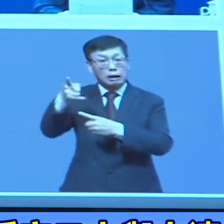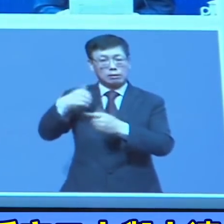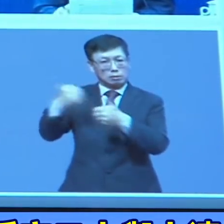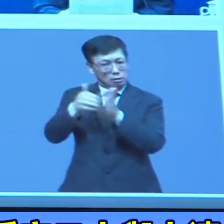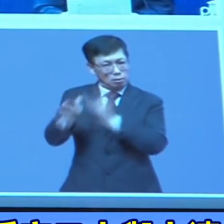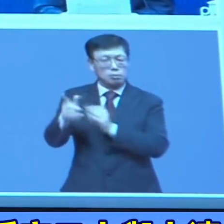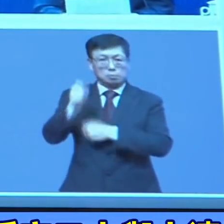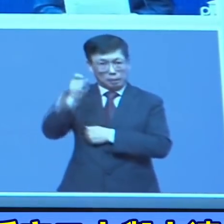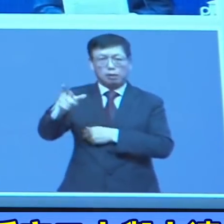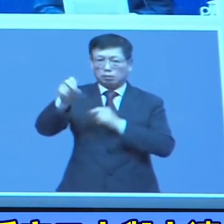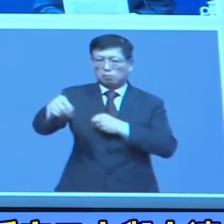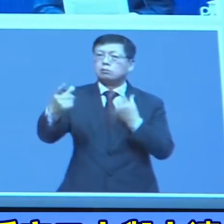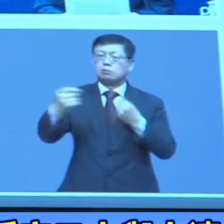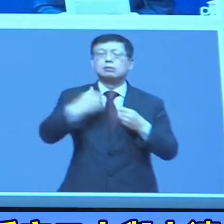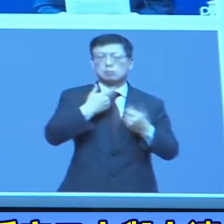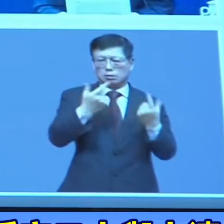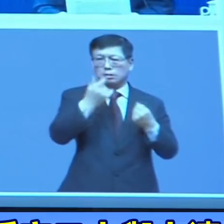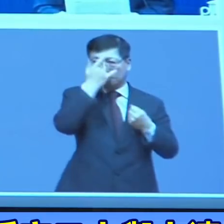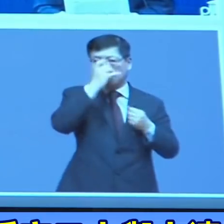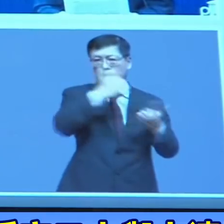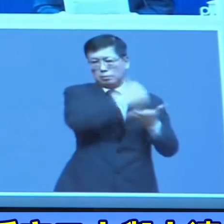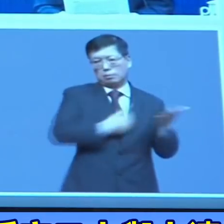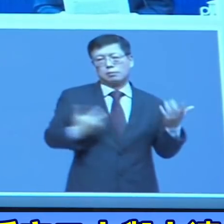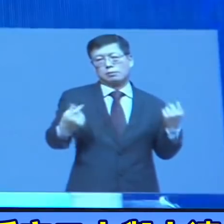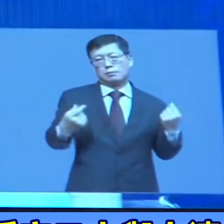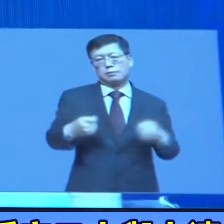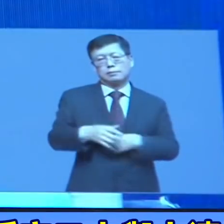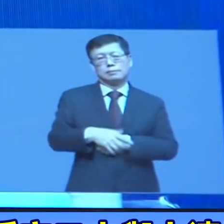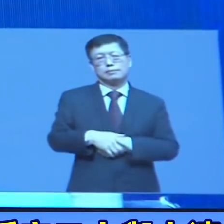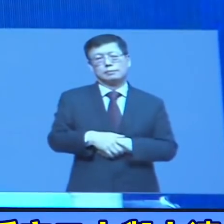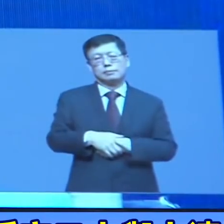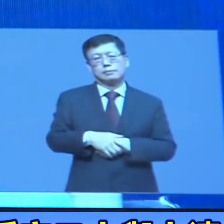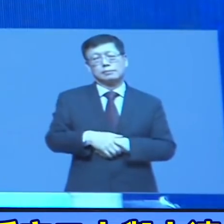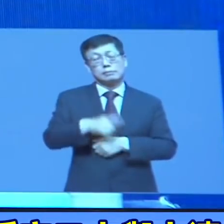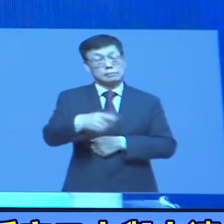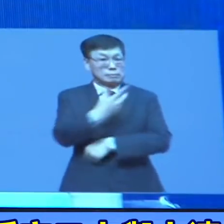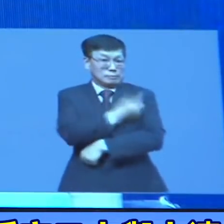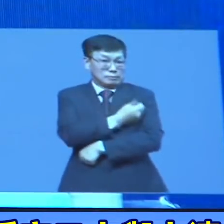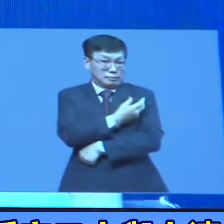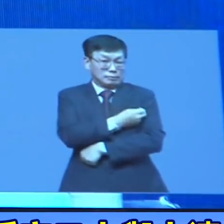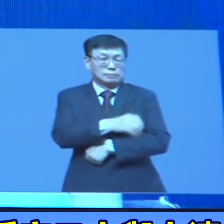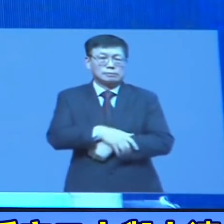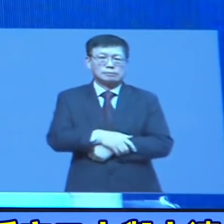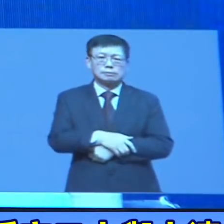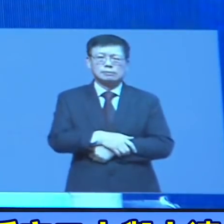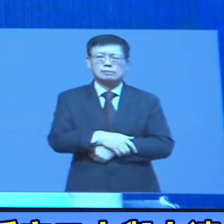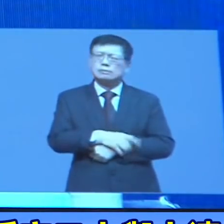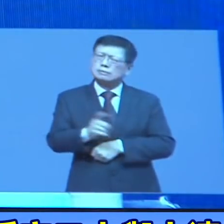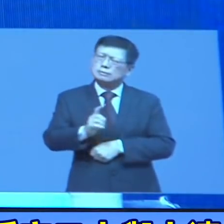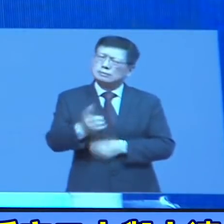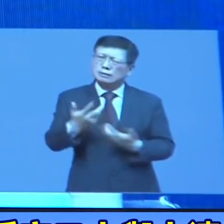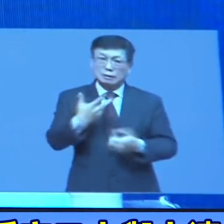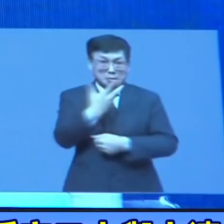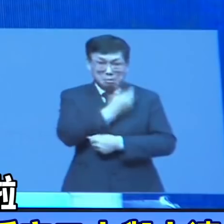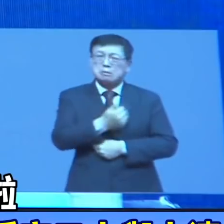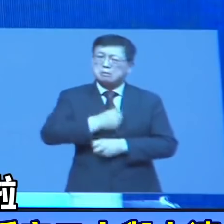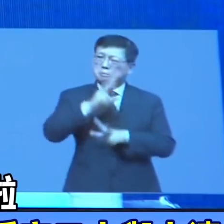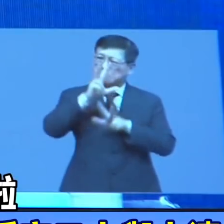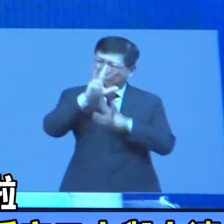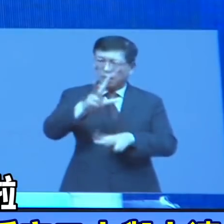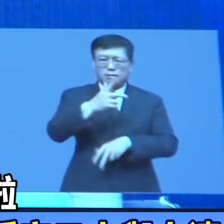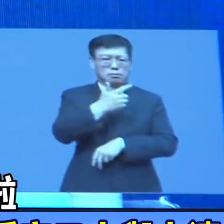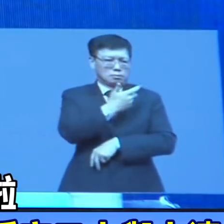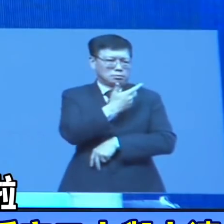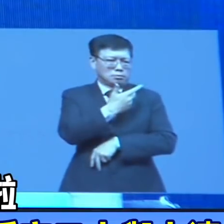理也是从德国进口啊。所以这个疫苗所以这个疫苗其实应该是在德